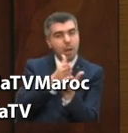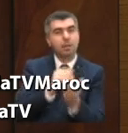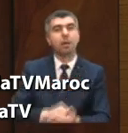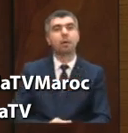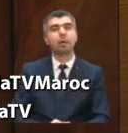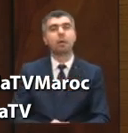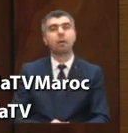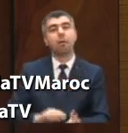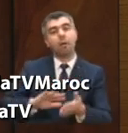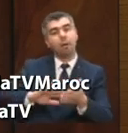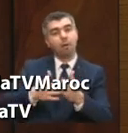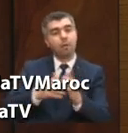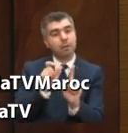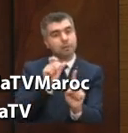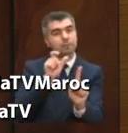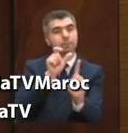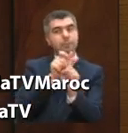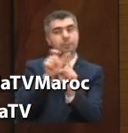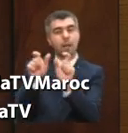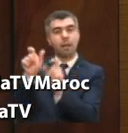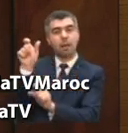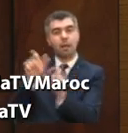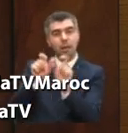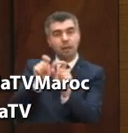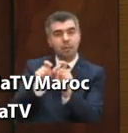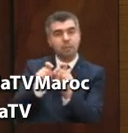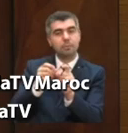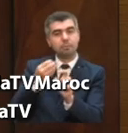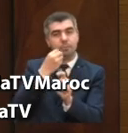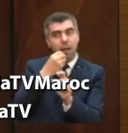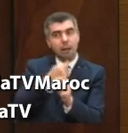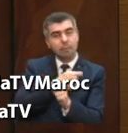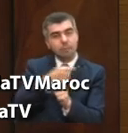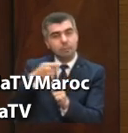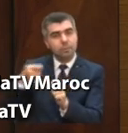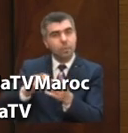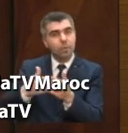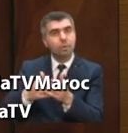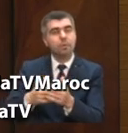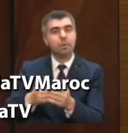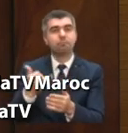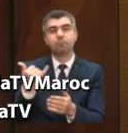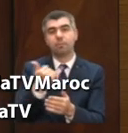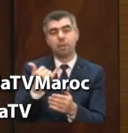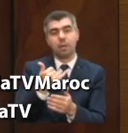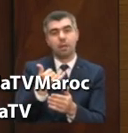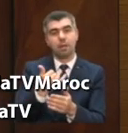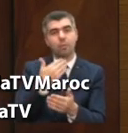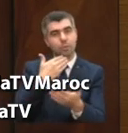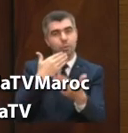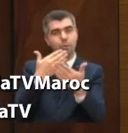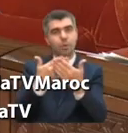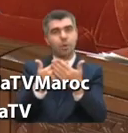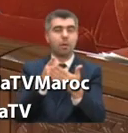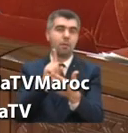ونوفر الحماية الاجتماعية لكل مواطنات والمواطنين، والأمن الغذائي والأمن الصحي للتخفيف من هذا الاستقرار الجماعي. سيدة